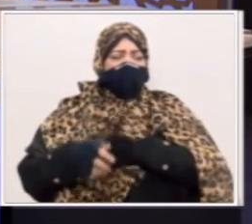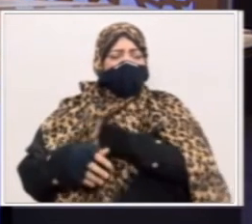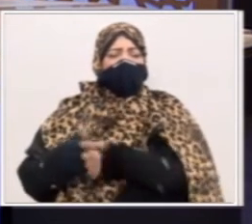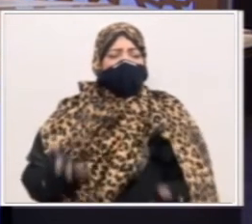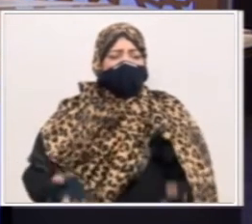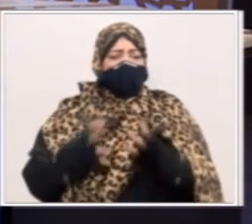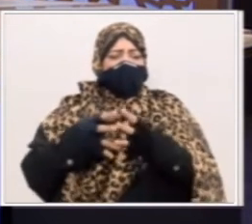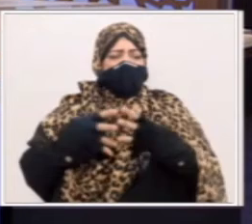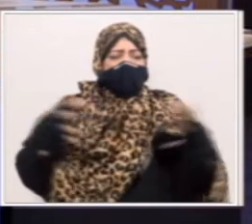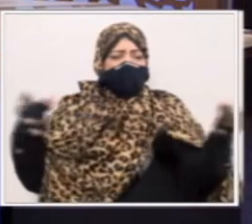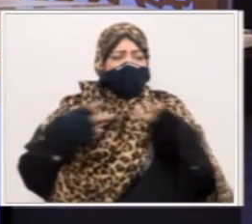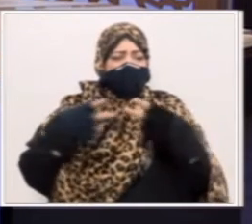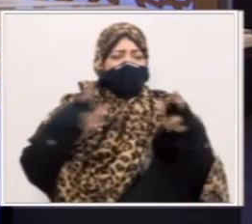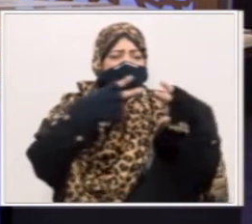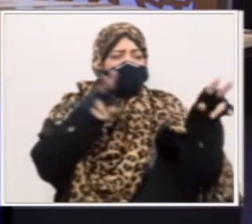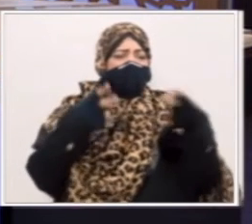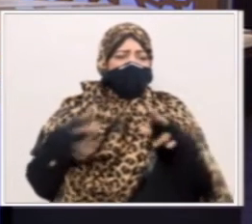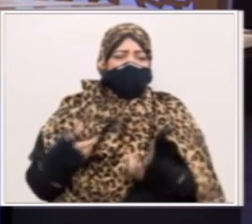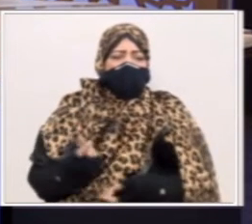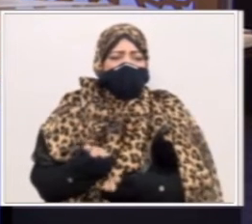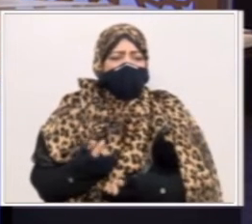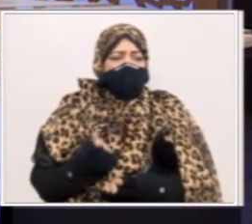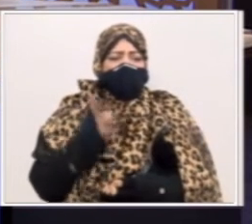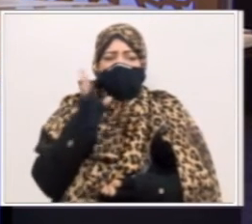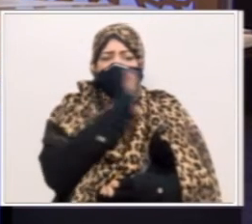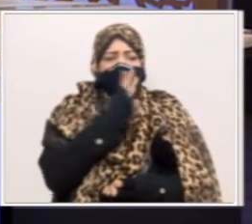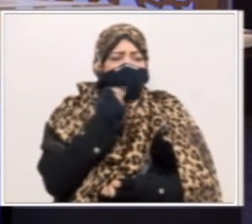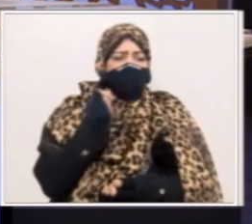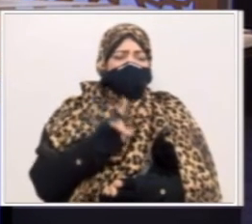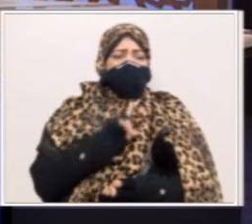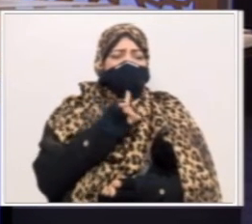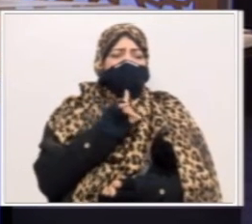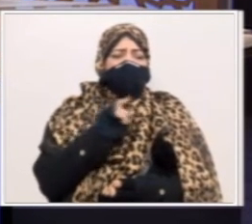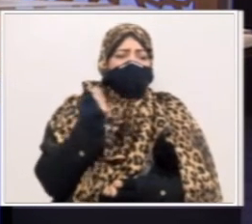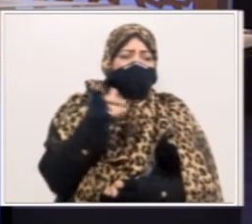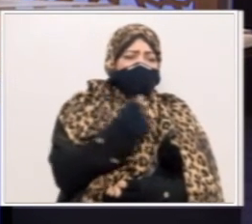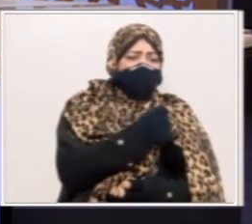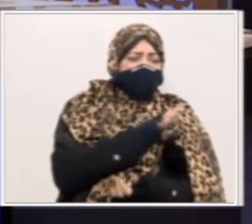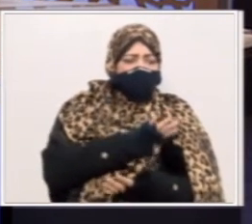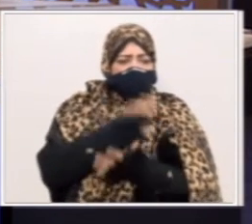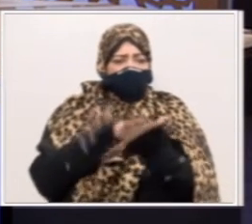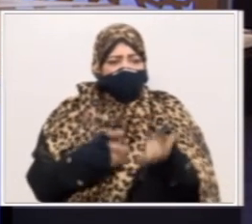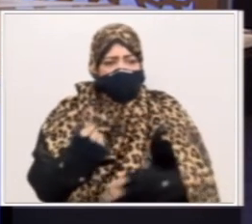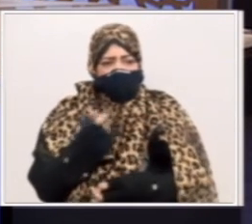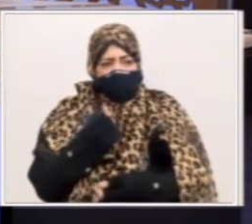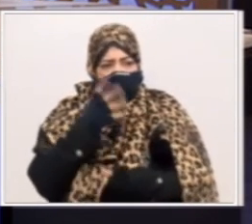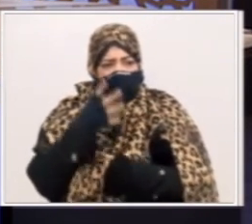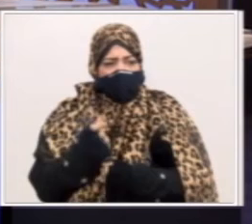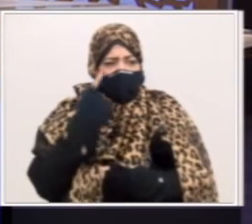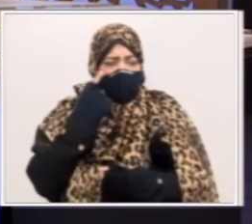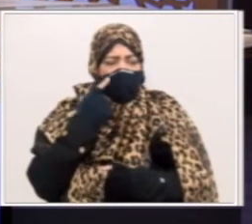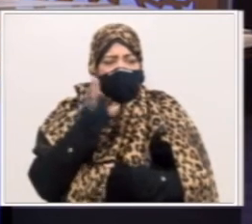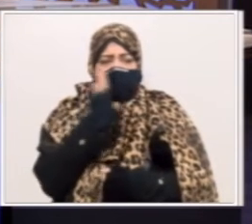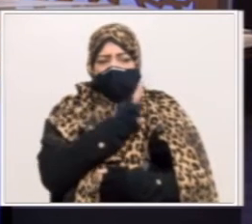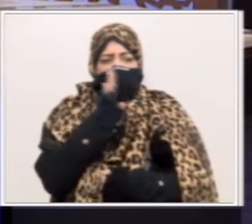هذا مسكين، والذي لا يملك قوت سنته هذا فقير. فالمسألة يعني تتفاوت من بلدة إلى بلدة